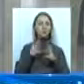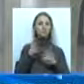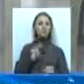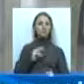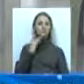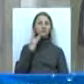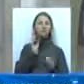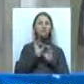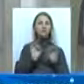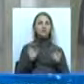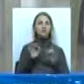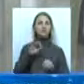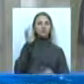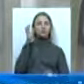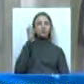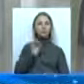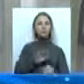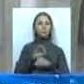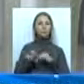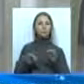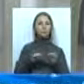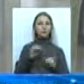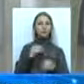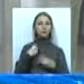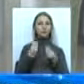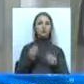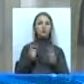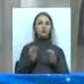кісі. Енді ол кісі өз